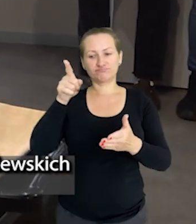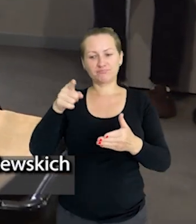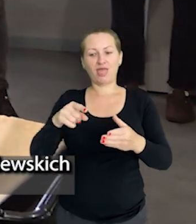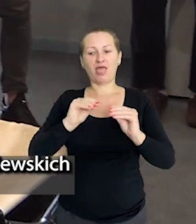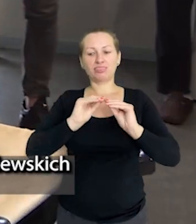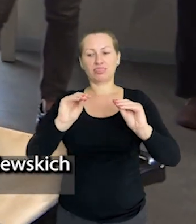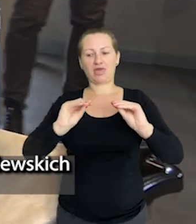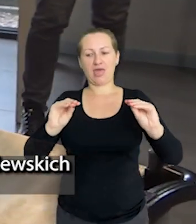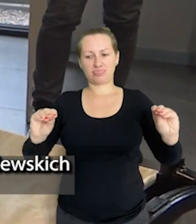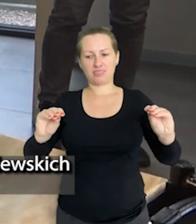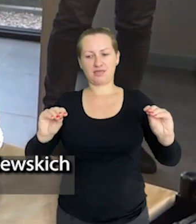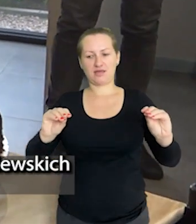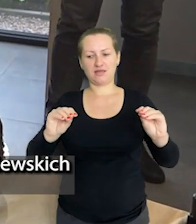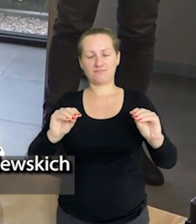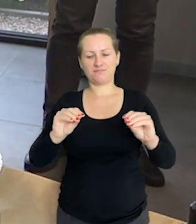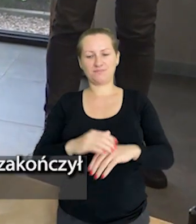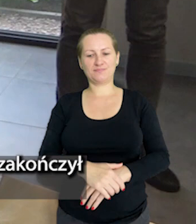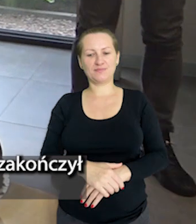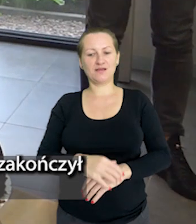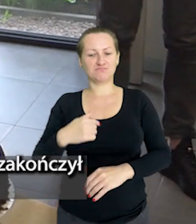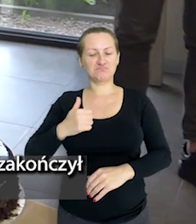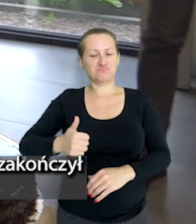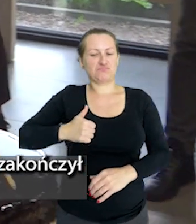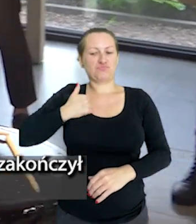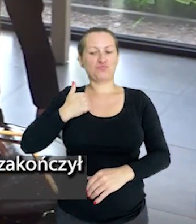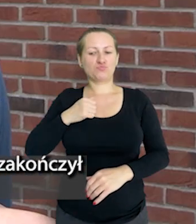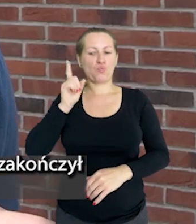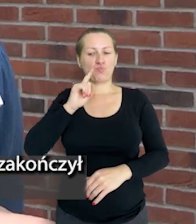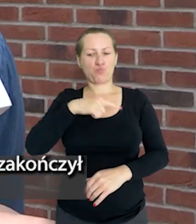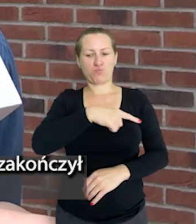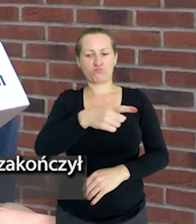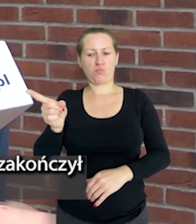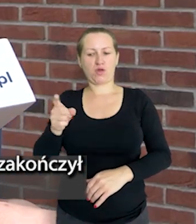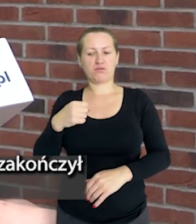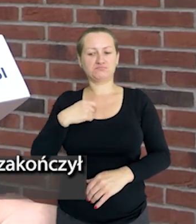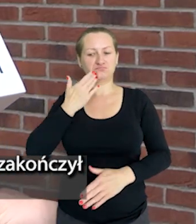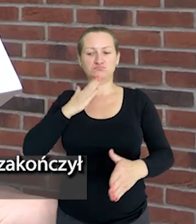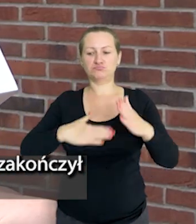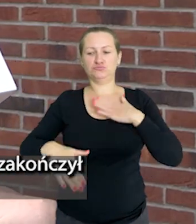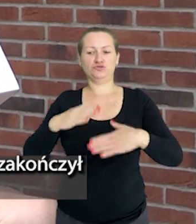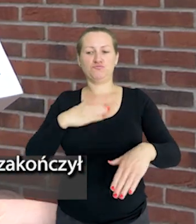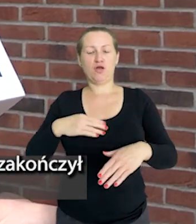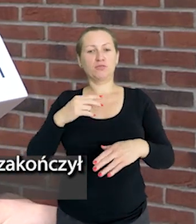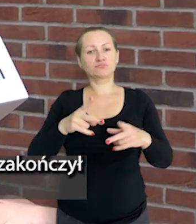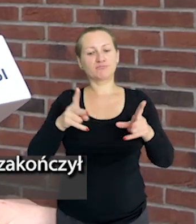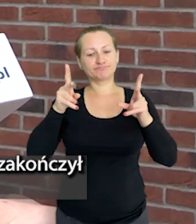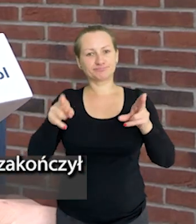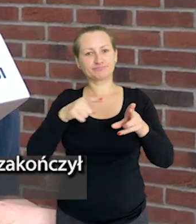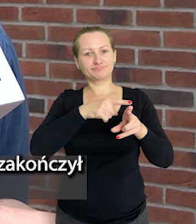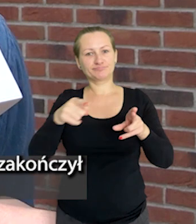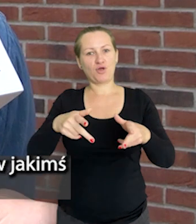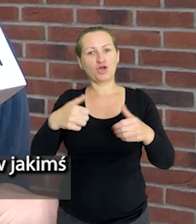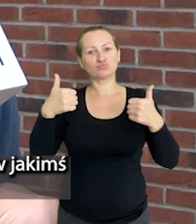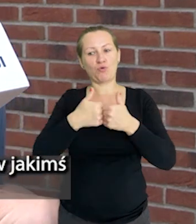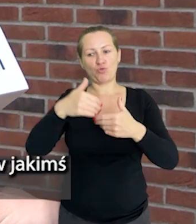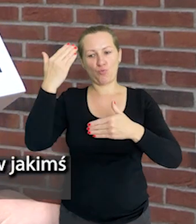trener Kociewskich Diabłów Kamil Sadowski. Jestem dumny z chłopaków, jestem też bardzo zadowolony, że ten sezon tak jakby zakończyliśmy pozytywnie